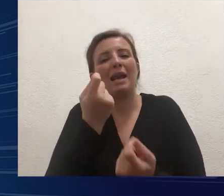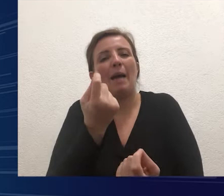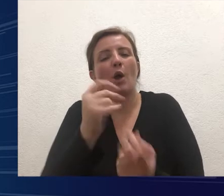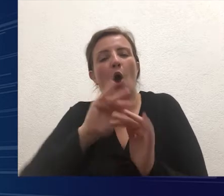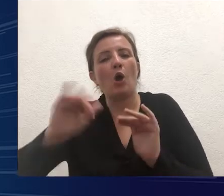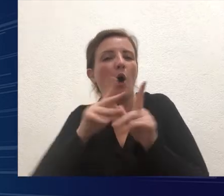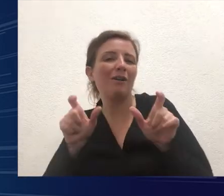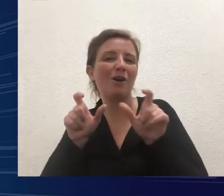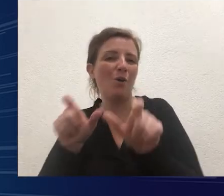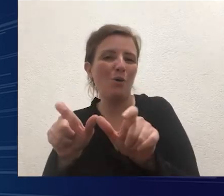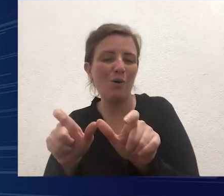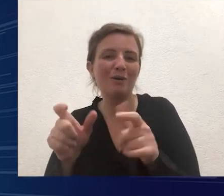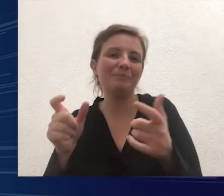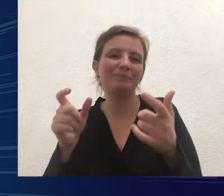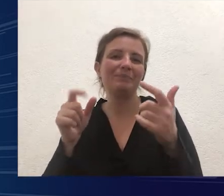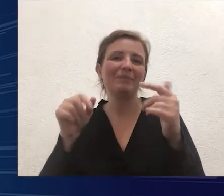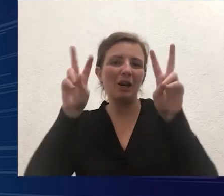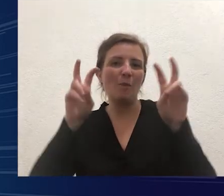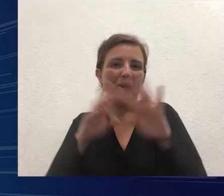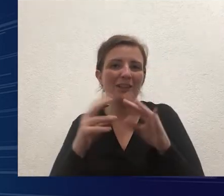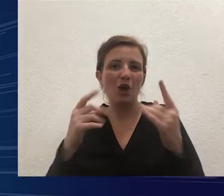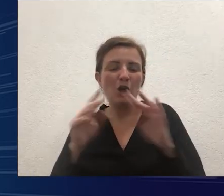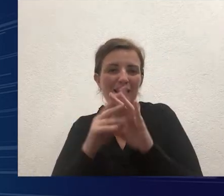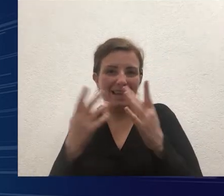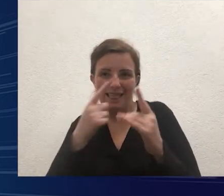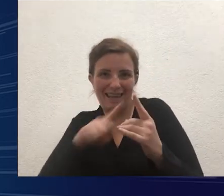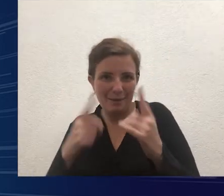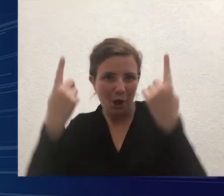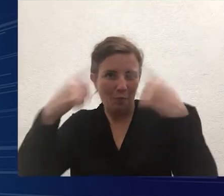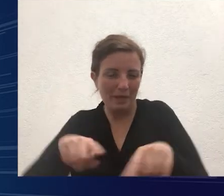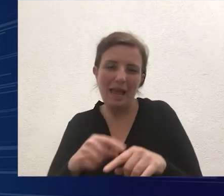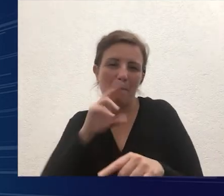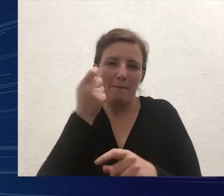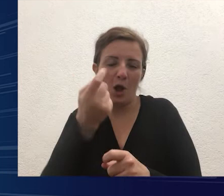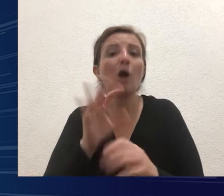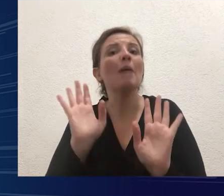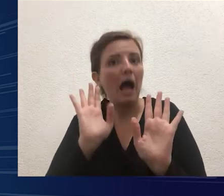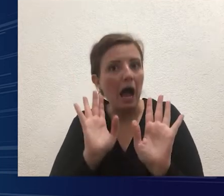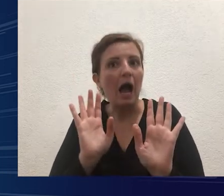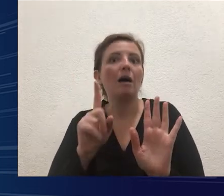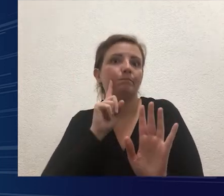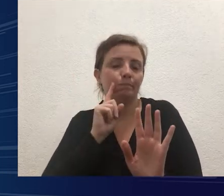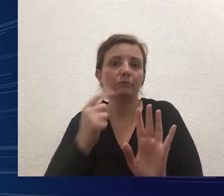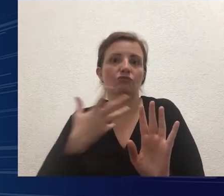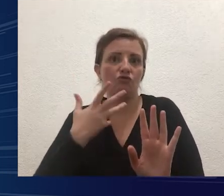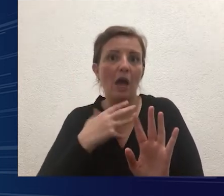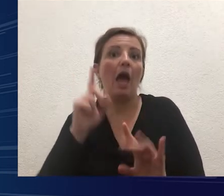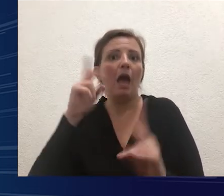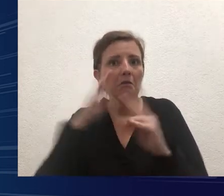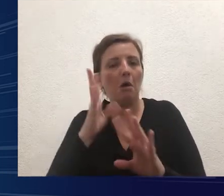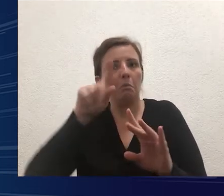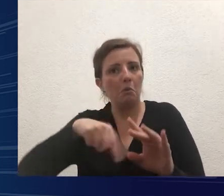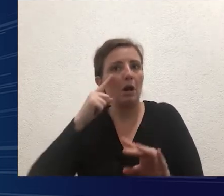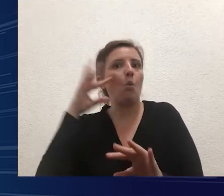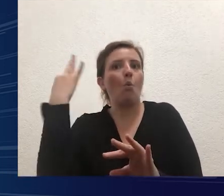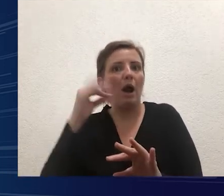trattazioni dedicate specificamente ad episodi colleghi di questo tipo certamente rinveniamo e con